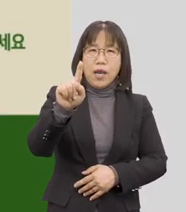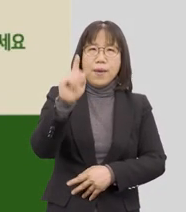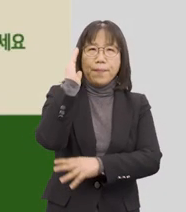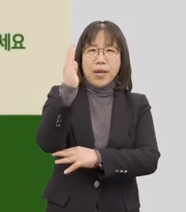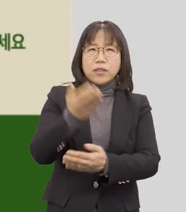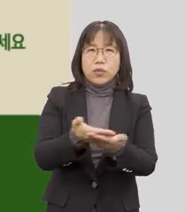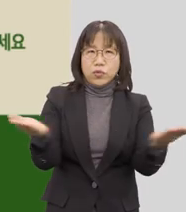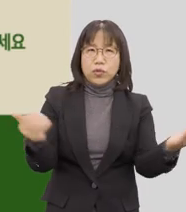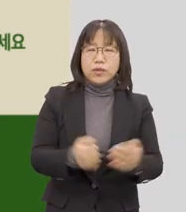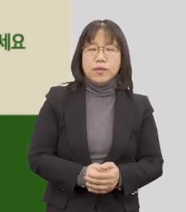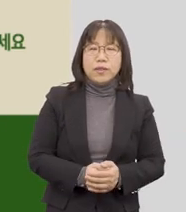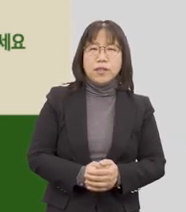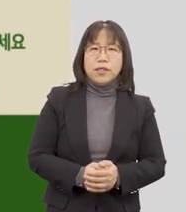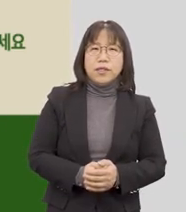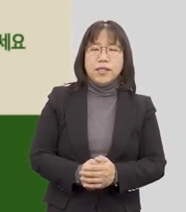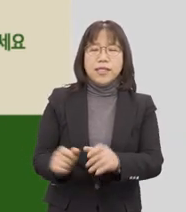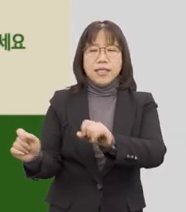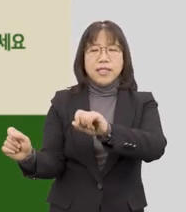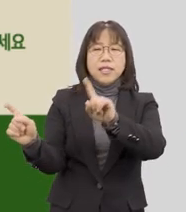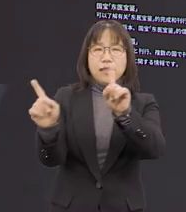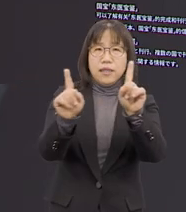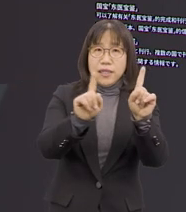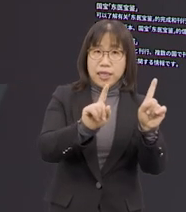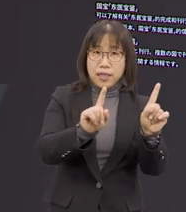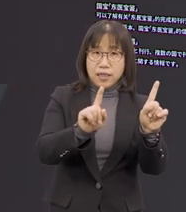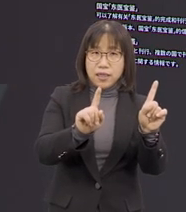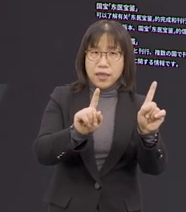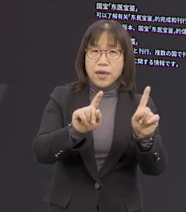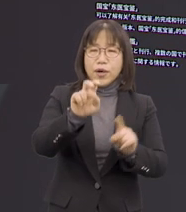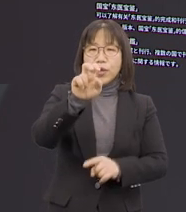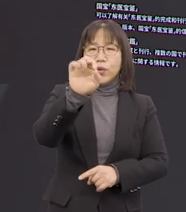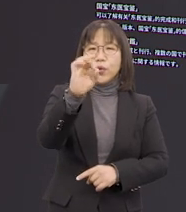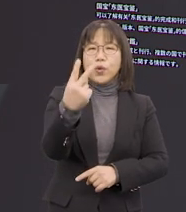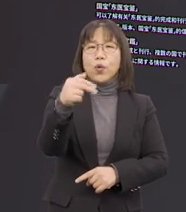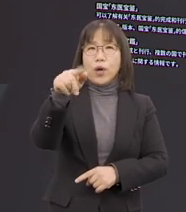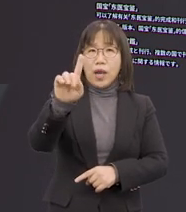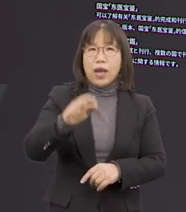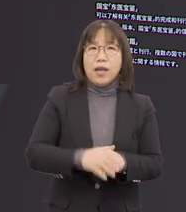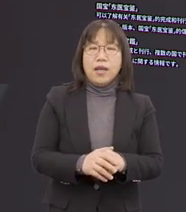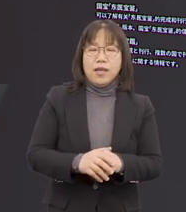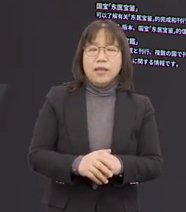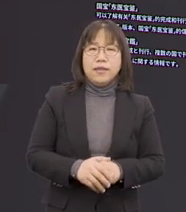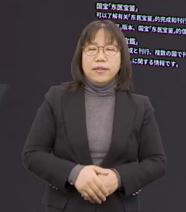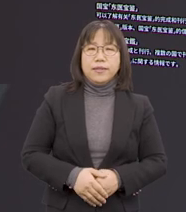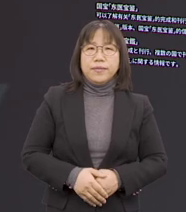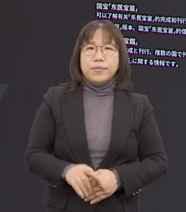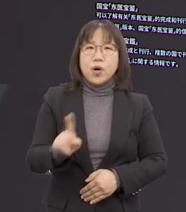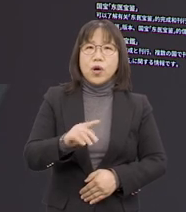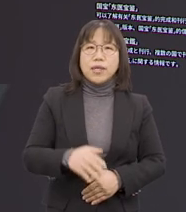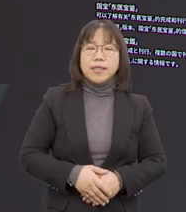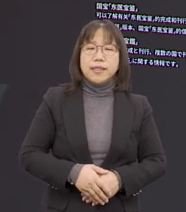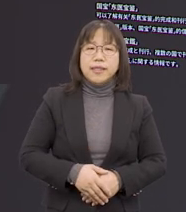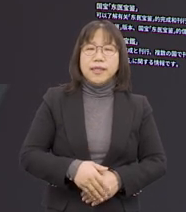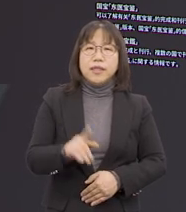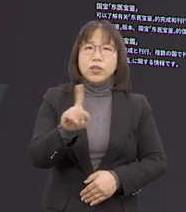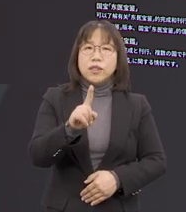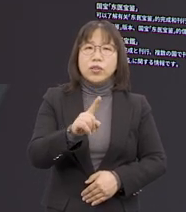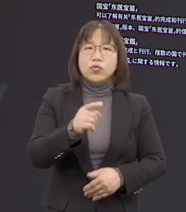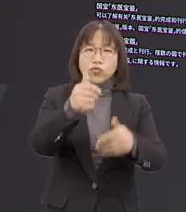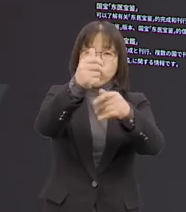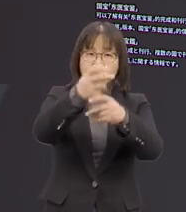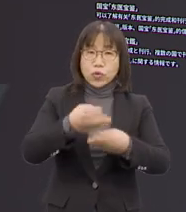진행됩니다 온라인 힐링 명상 요가 는 허전 박물관 홈페이지를 통해 신청할 수 있으며